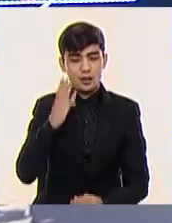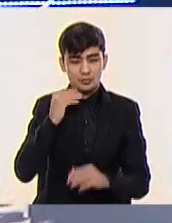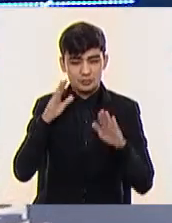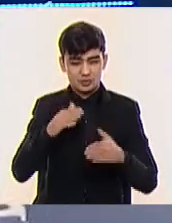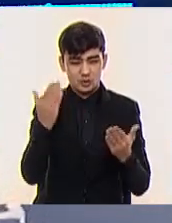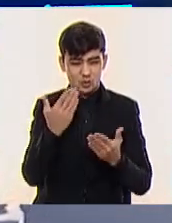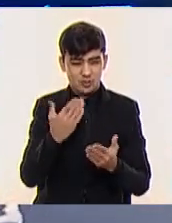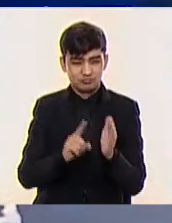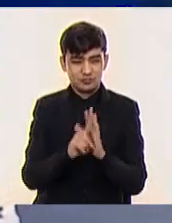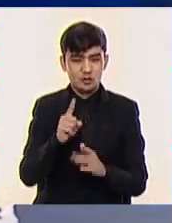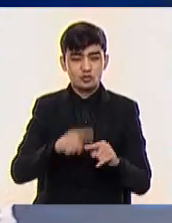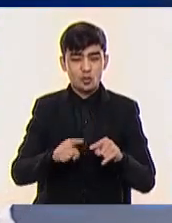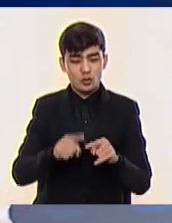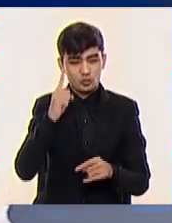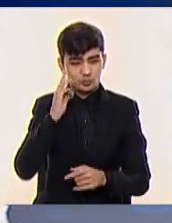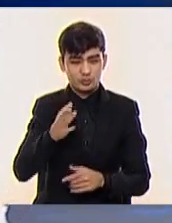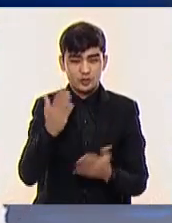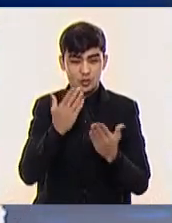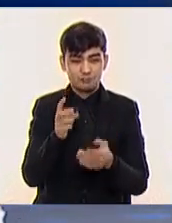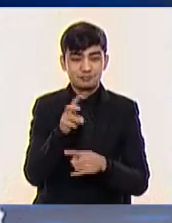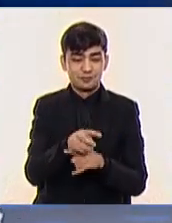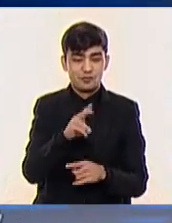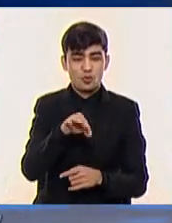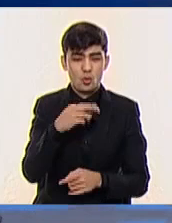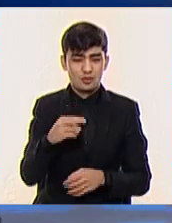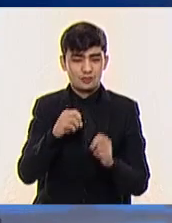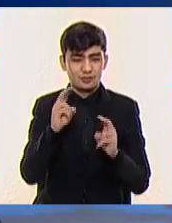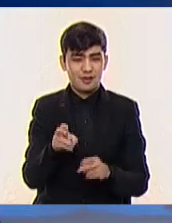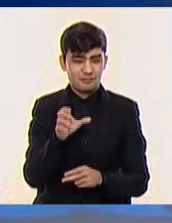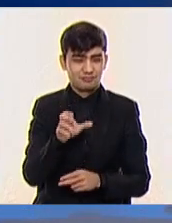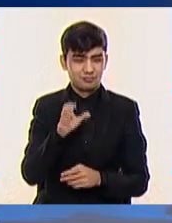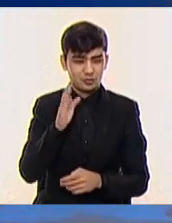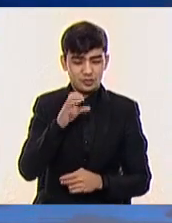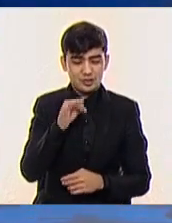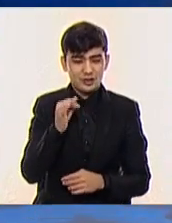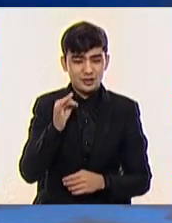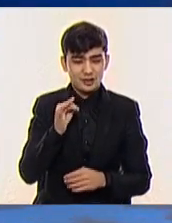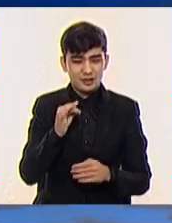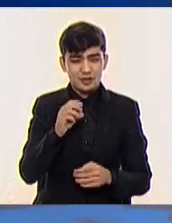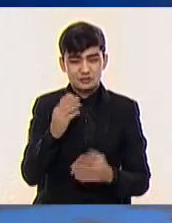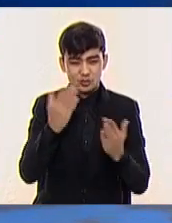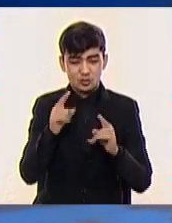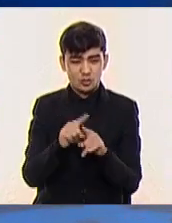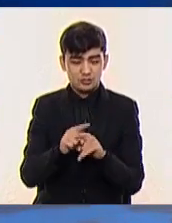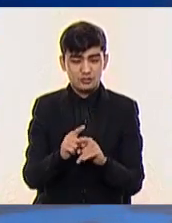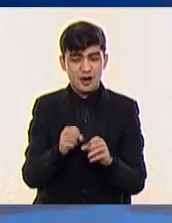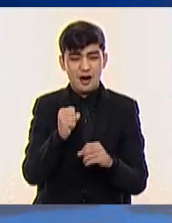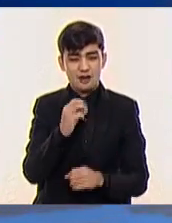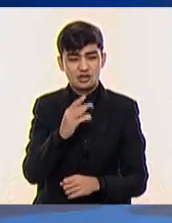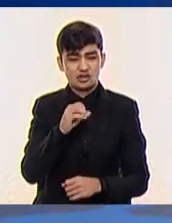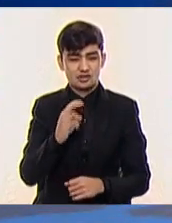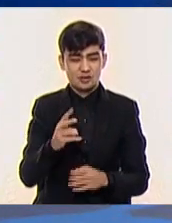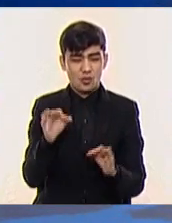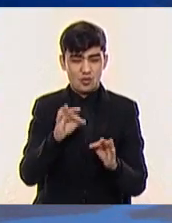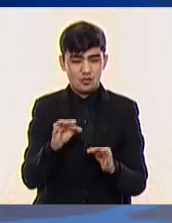Алматинские киноманы, возможно, уже скоро будут ходить в кино по QR-кодам. Кинотеатры решили присоединиться к пилотному проекту «Ашык». А